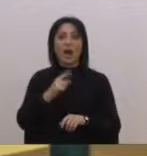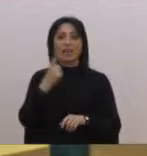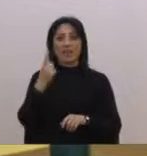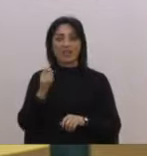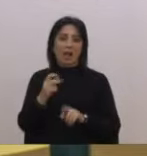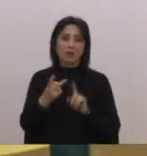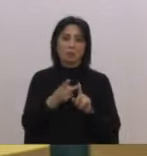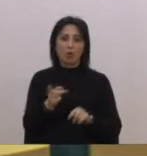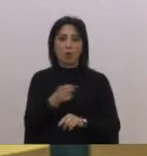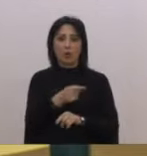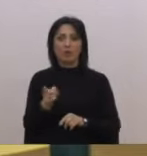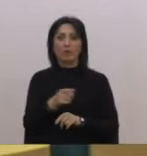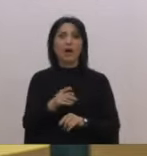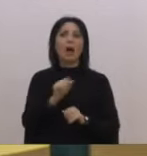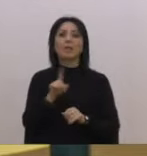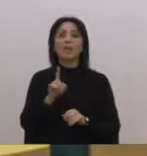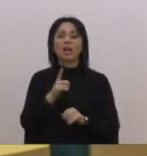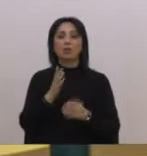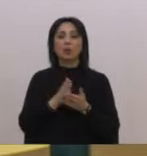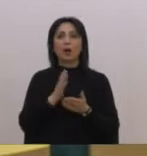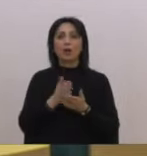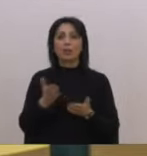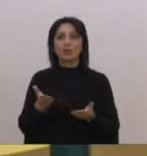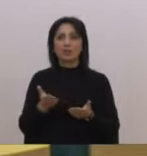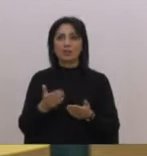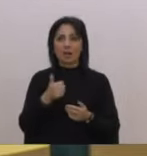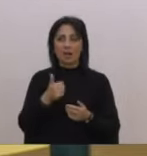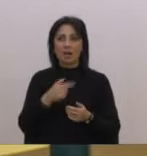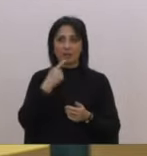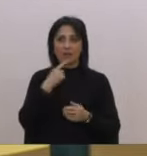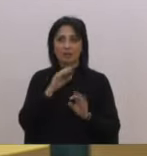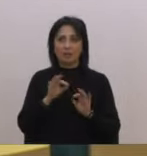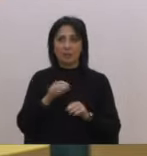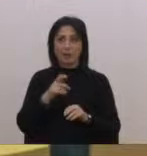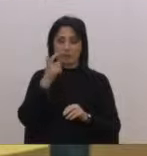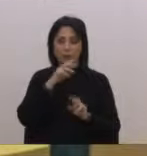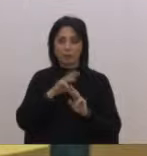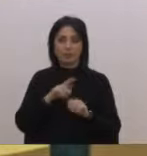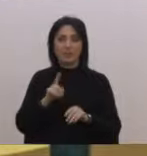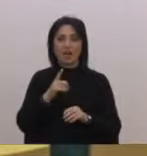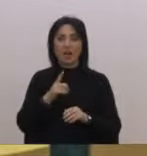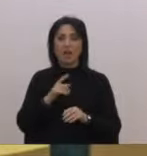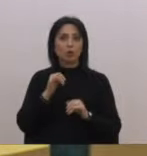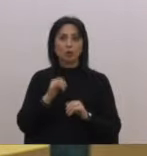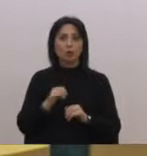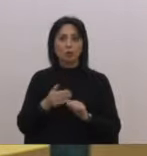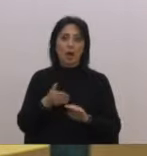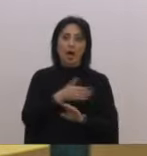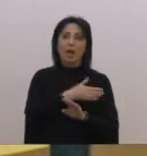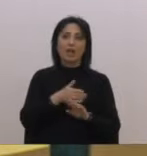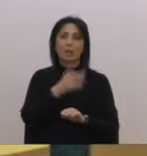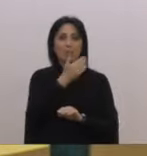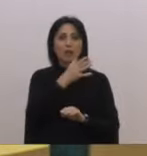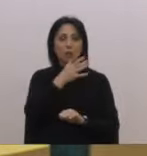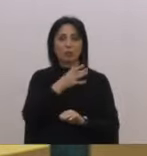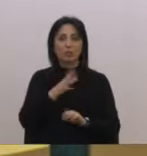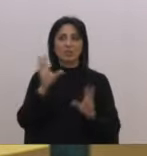an meore. Da, an dacă de ratuari sa cargat zana, patru oameni în zvara, ratuari, sudi, acambe, magadros, sa-i